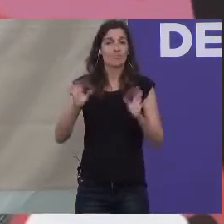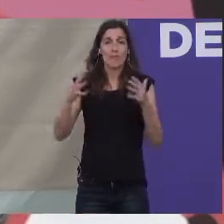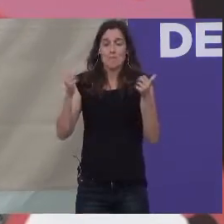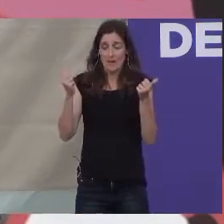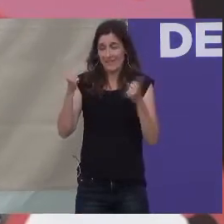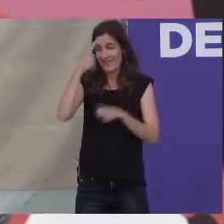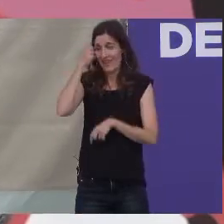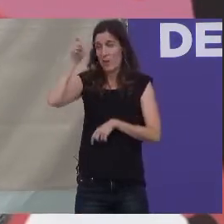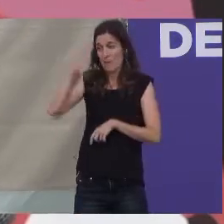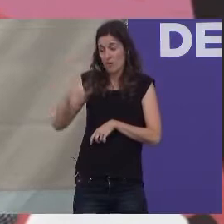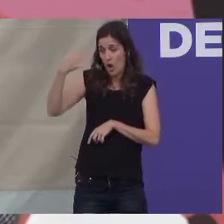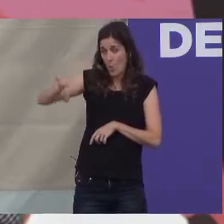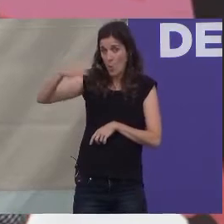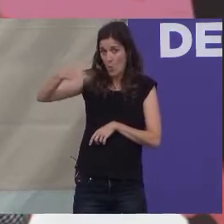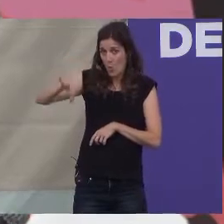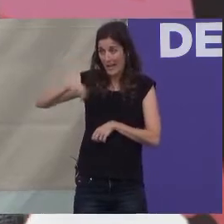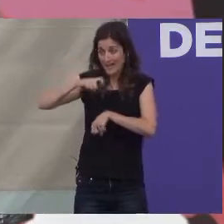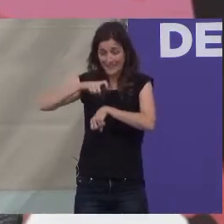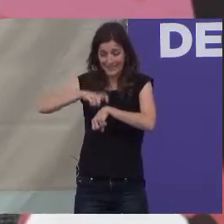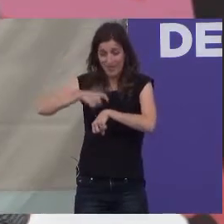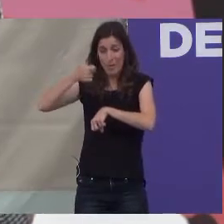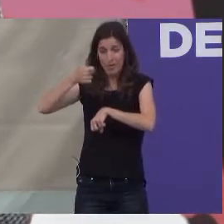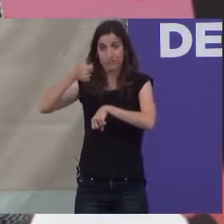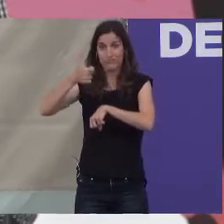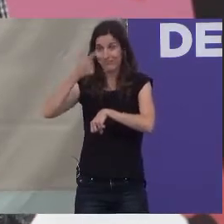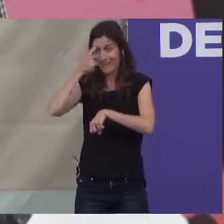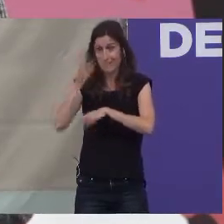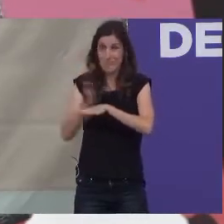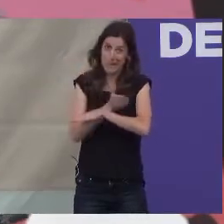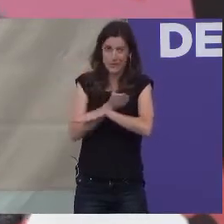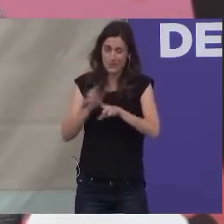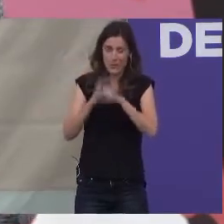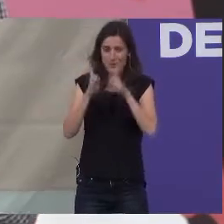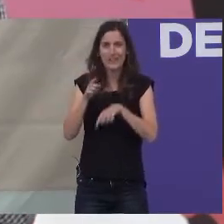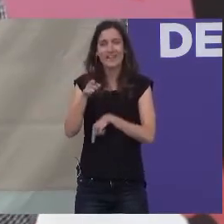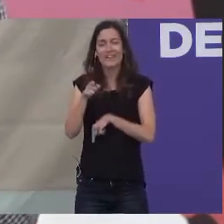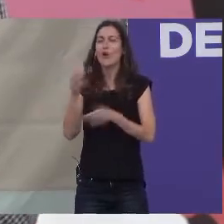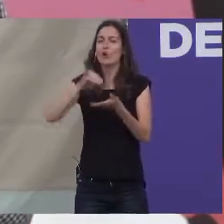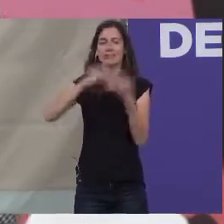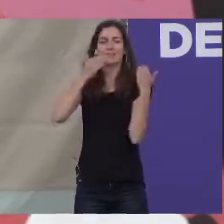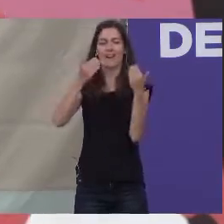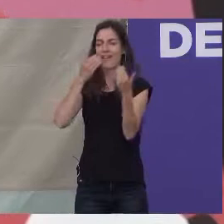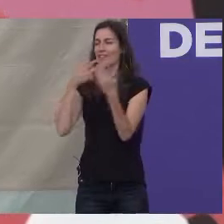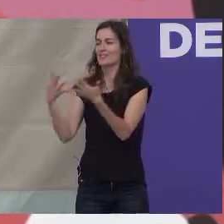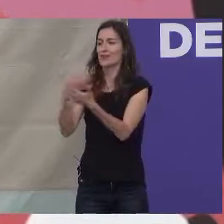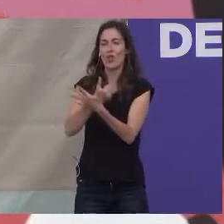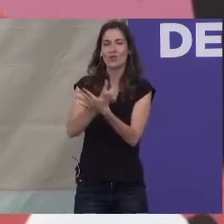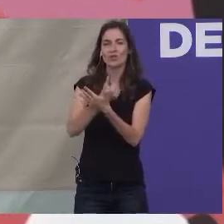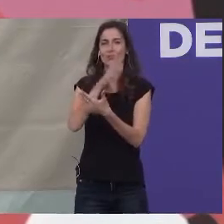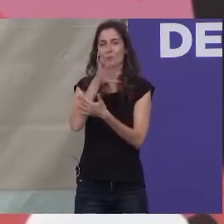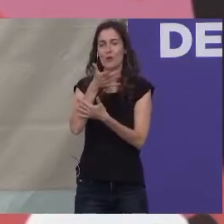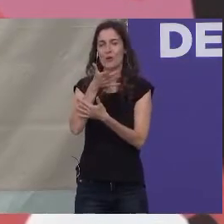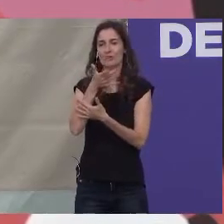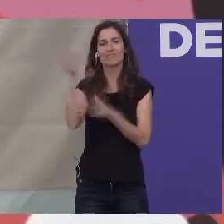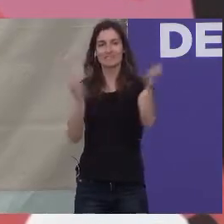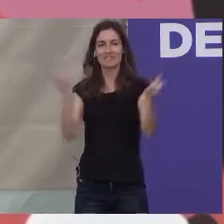Trobo que l'única persona que s'ajusta al temps, inclús em vaig a quedar curt. Altra volta, agrair-vos a tots